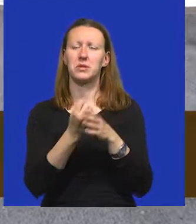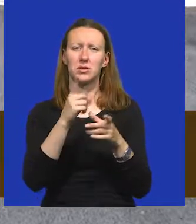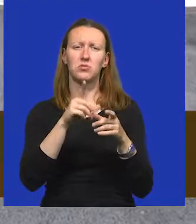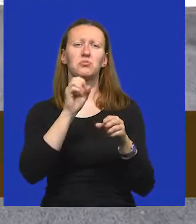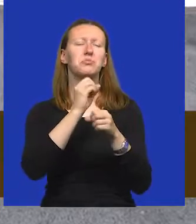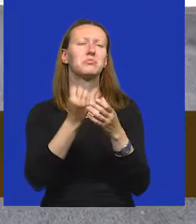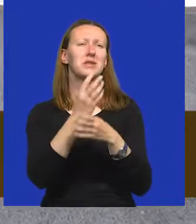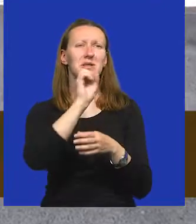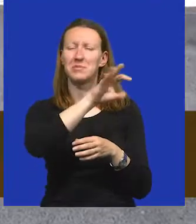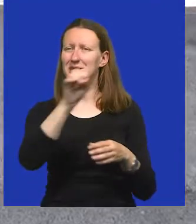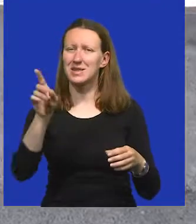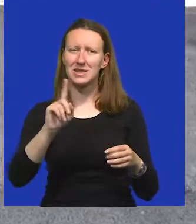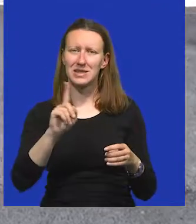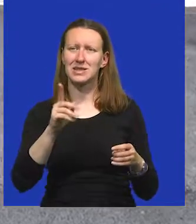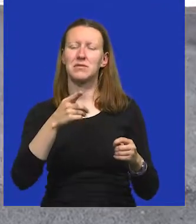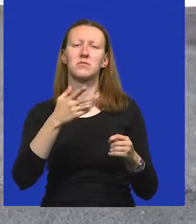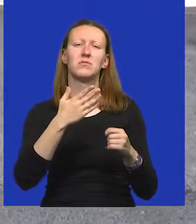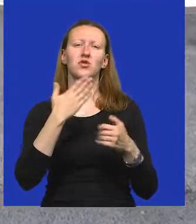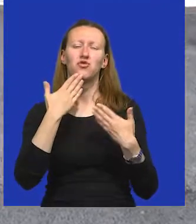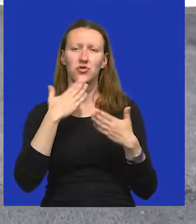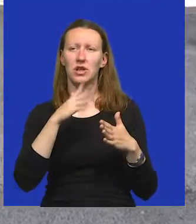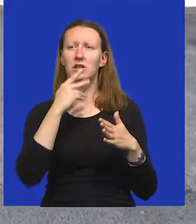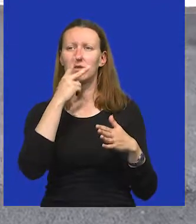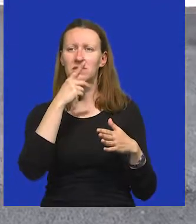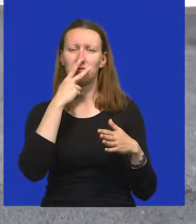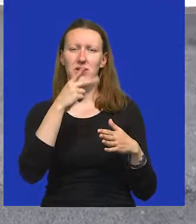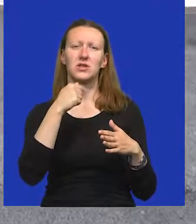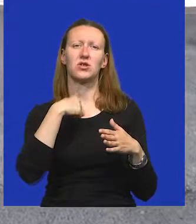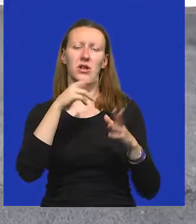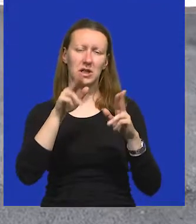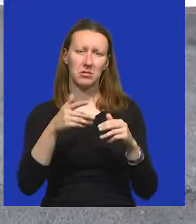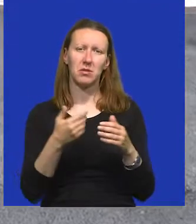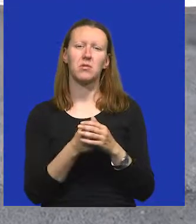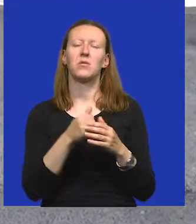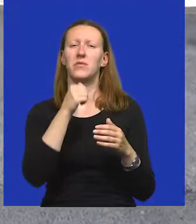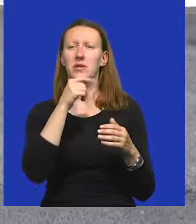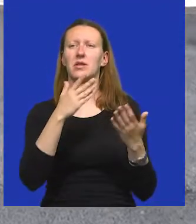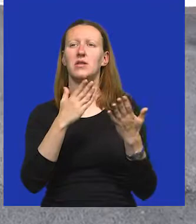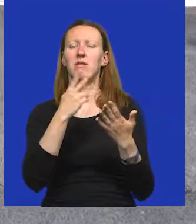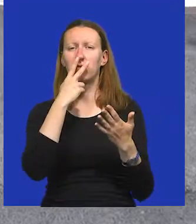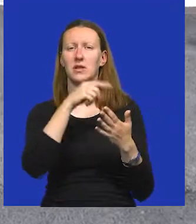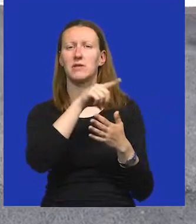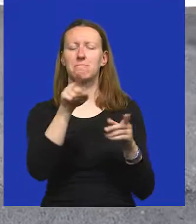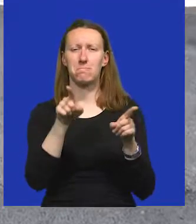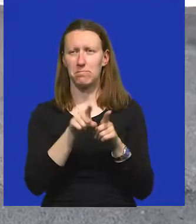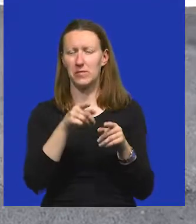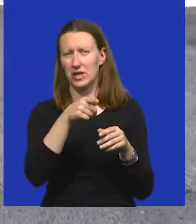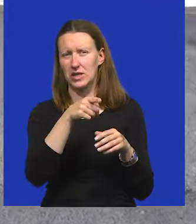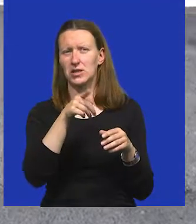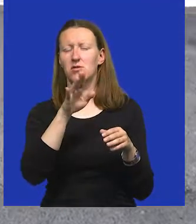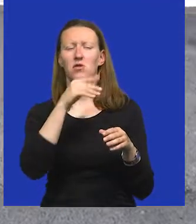naturali, nell'ambiente, non vanno a imbruttire il bel vedere che abbiamo. E per quanto riguarda gli